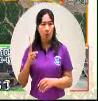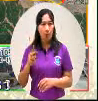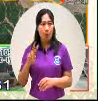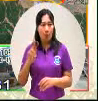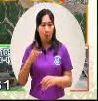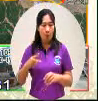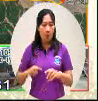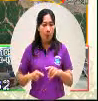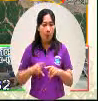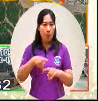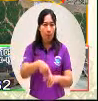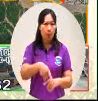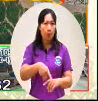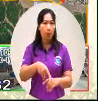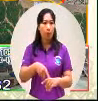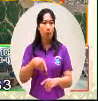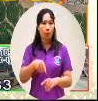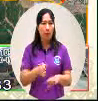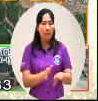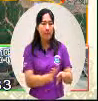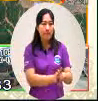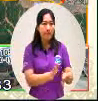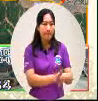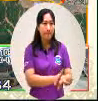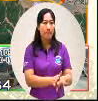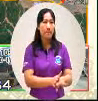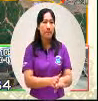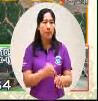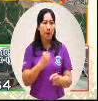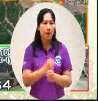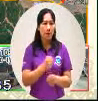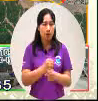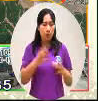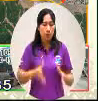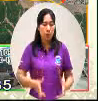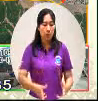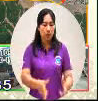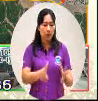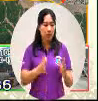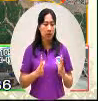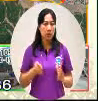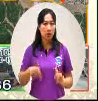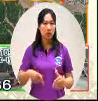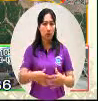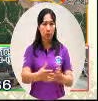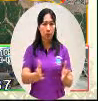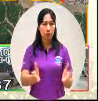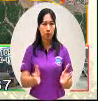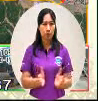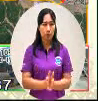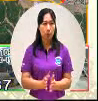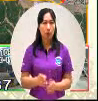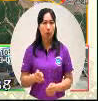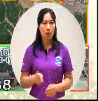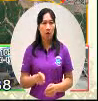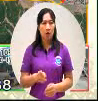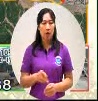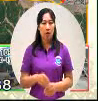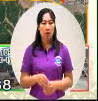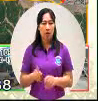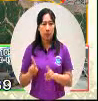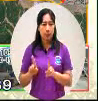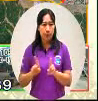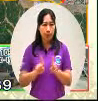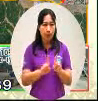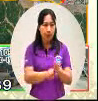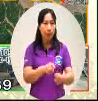跨行的边做一个桥。那么这个区块呢是非常随着这个河